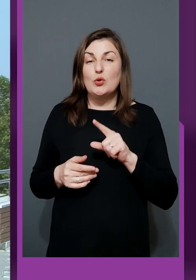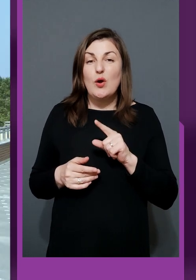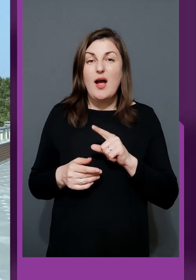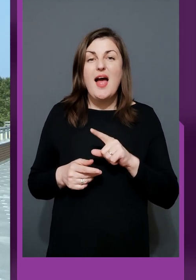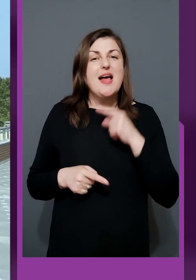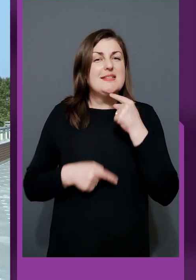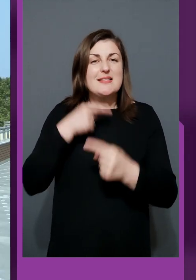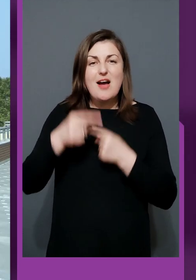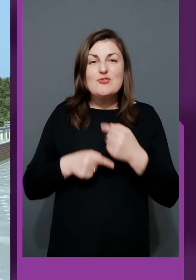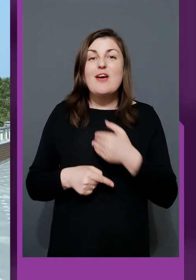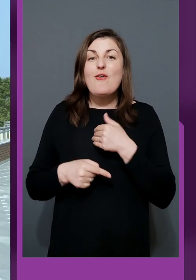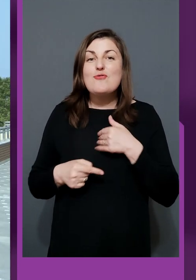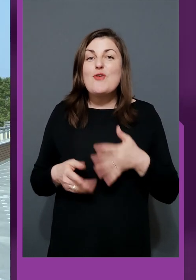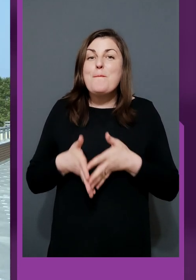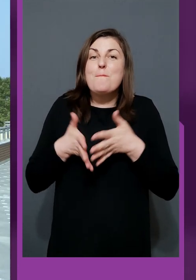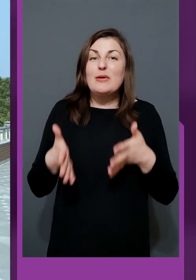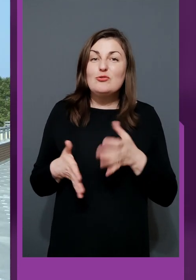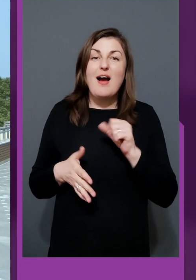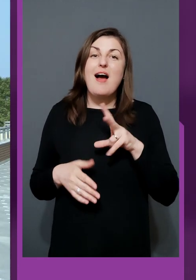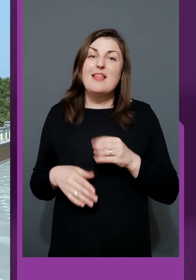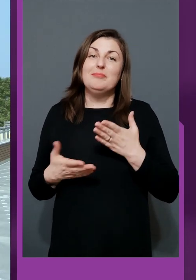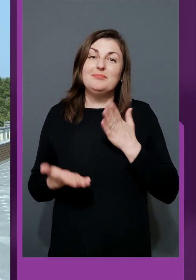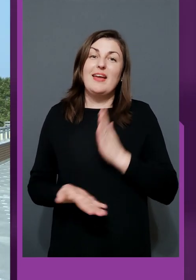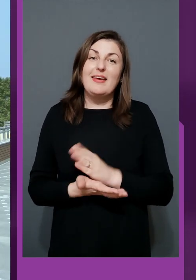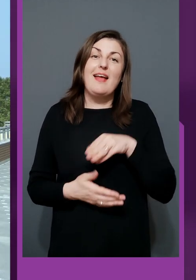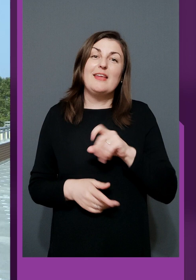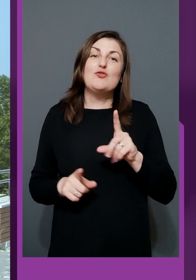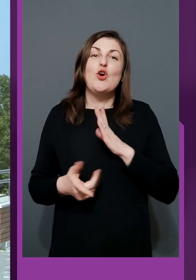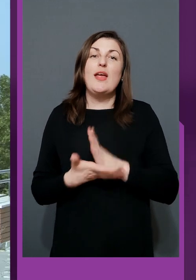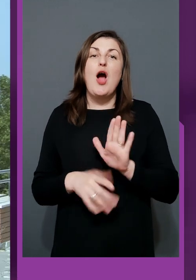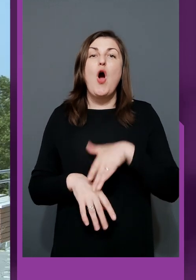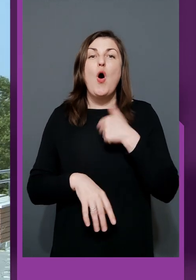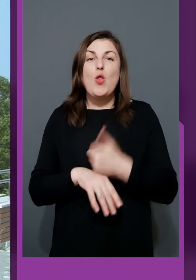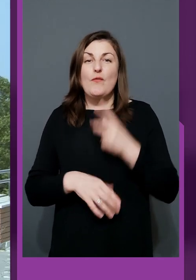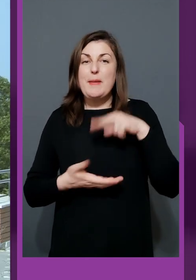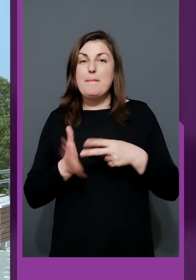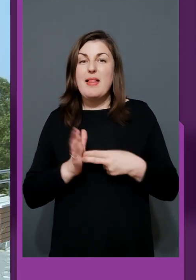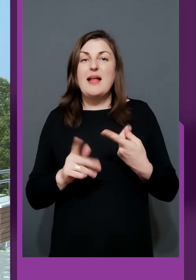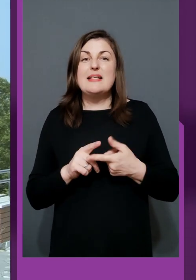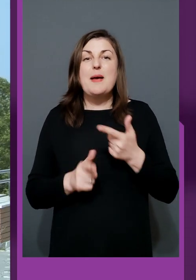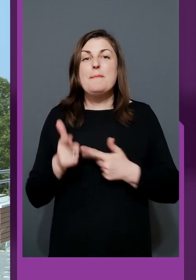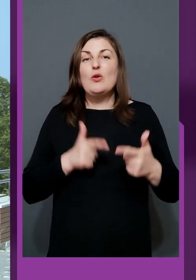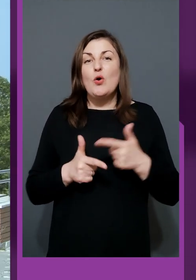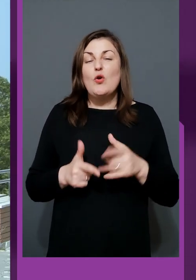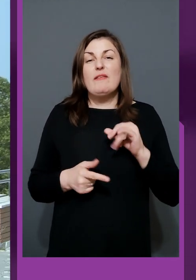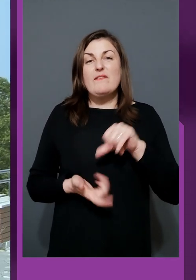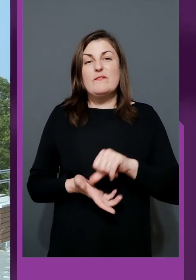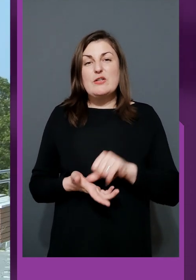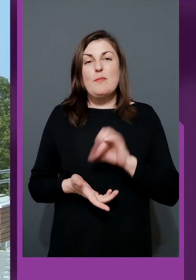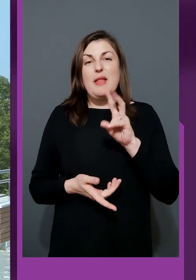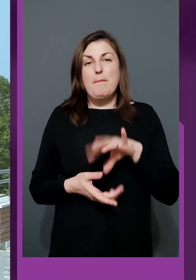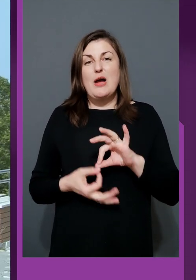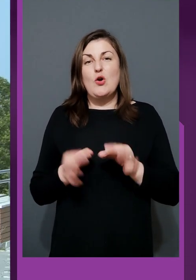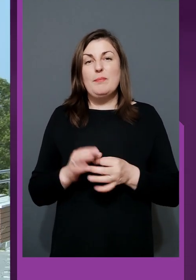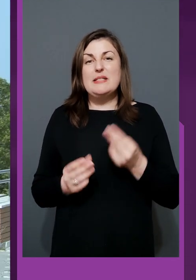золото завжди хочеться більшого але ну є те що є головні плани - це підготовка і виступ